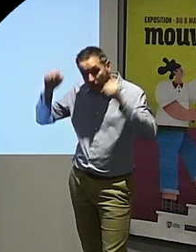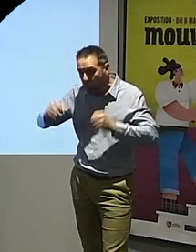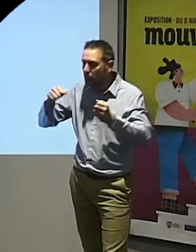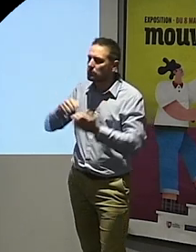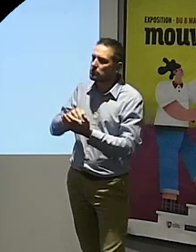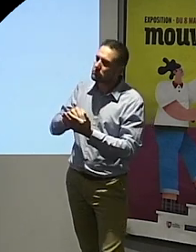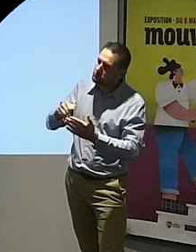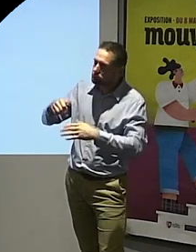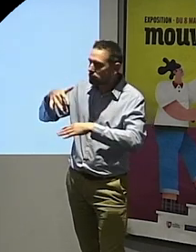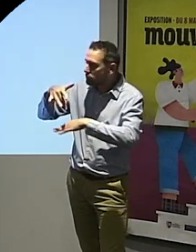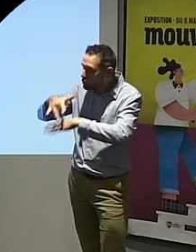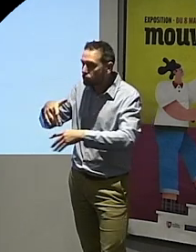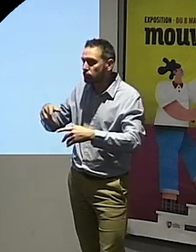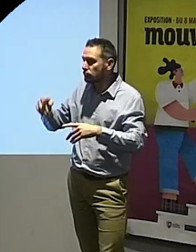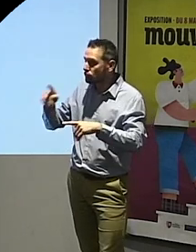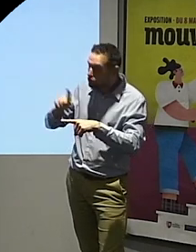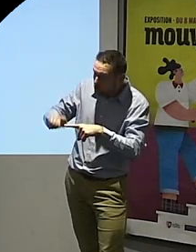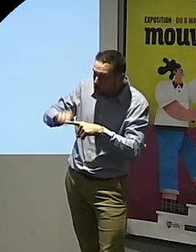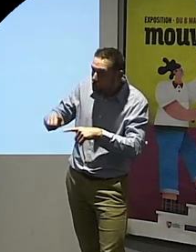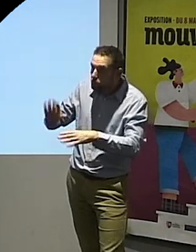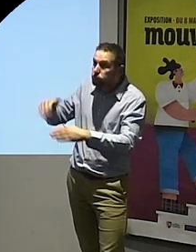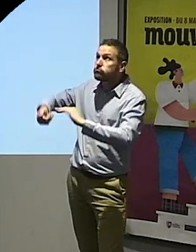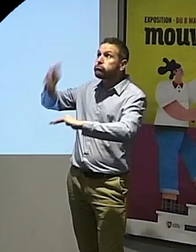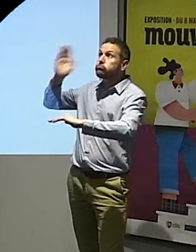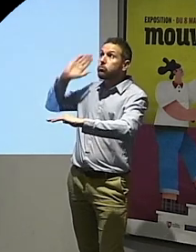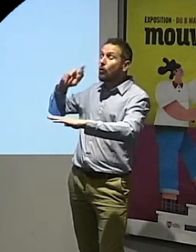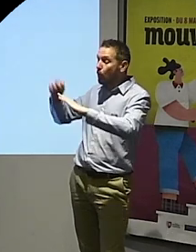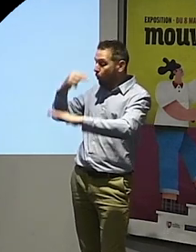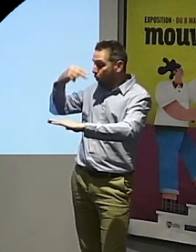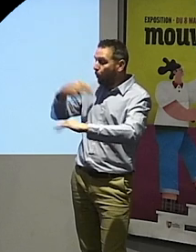feraient. Voilà. Et c'est toujours un plaisir